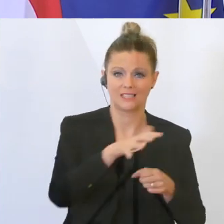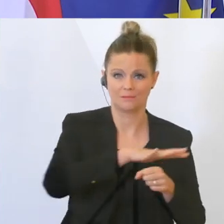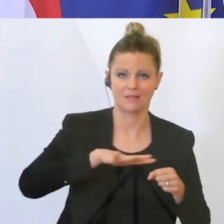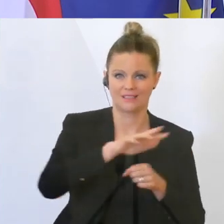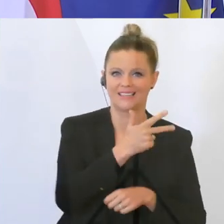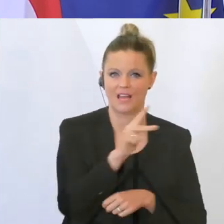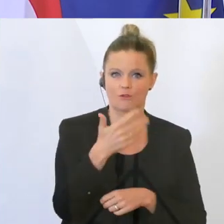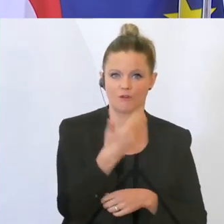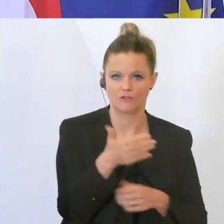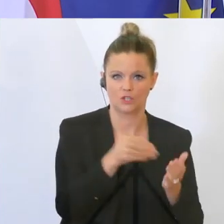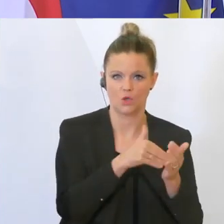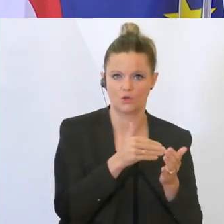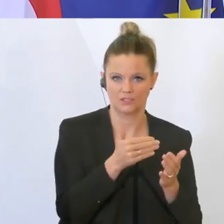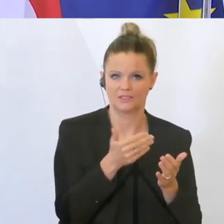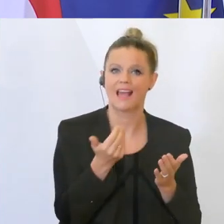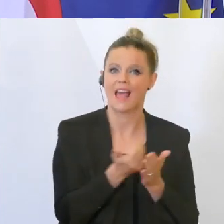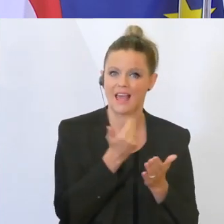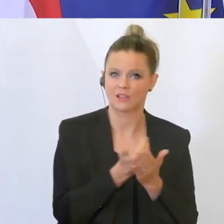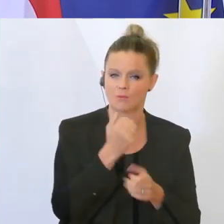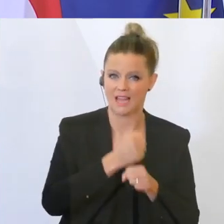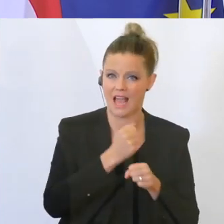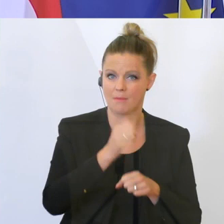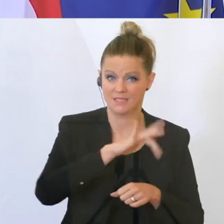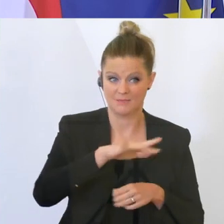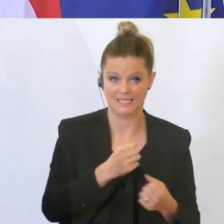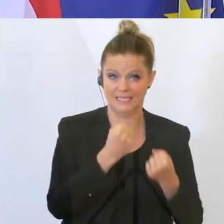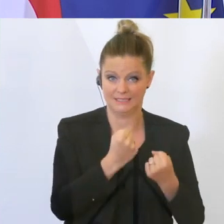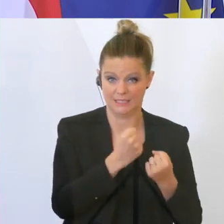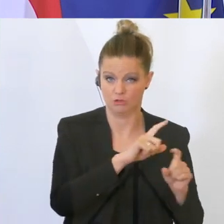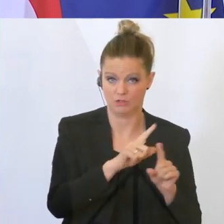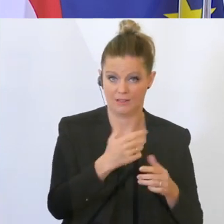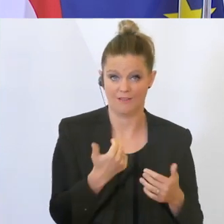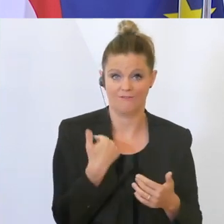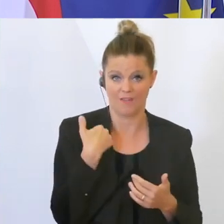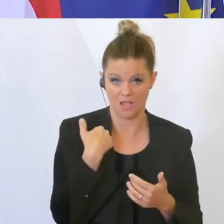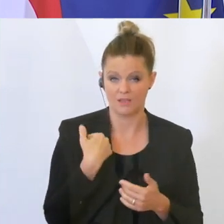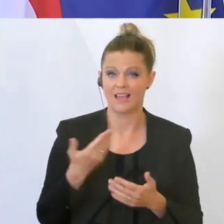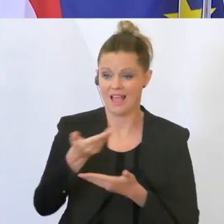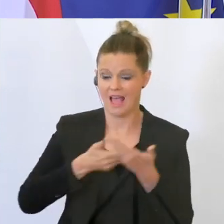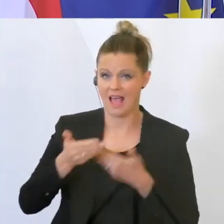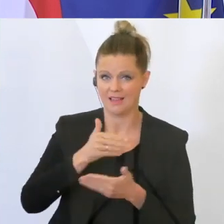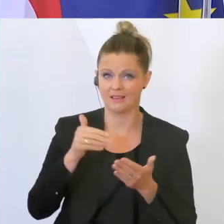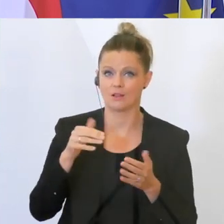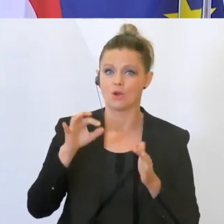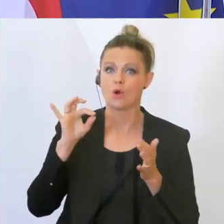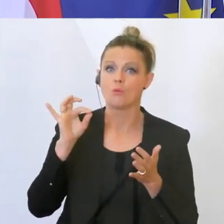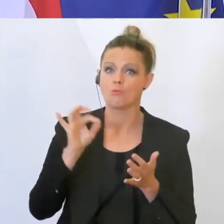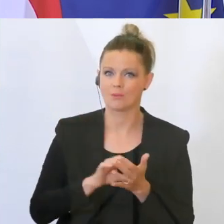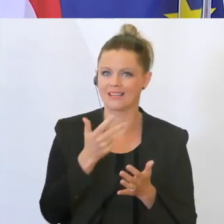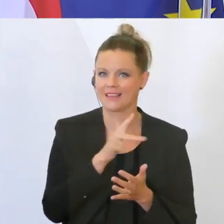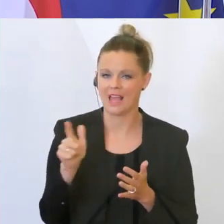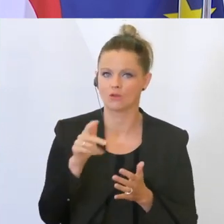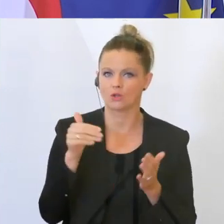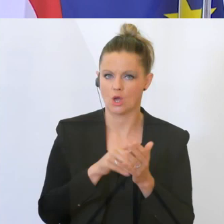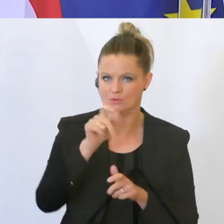es 350.000 Einkommen und Arbeitsplätze, die wir gesichert haben, im Handel derzeit 300.000